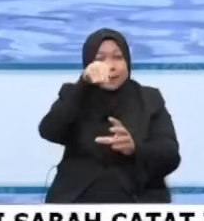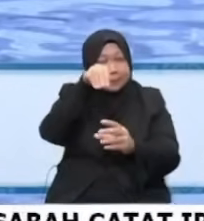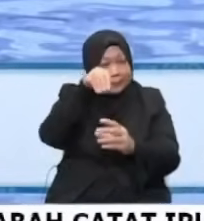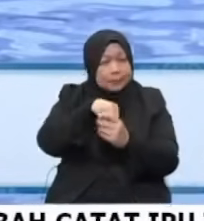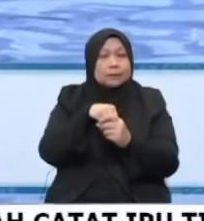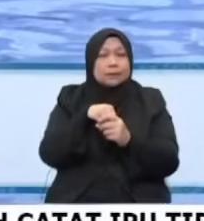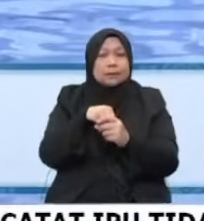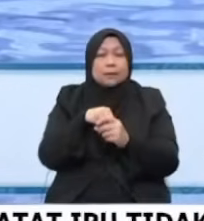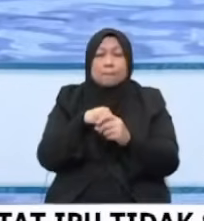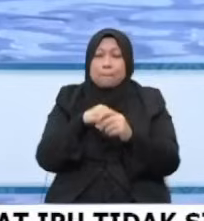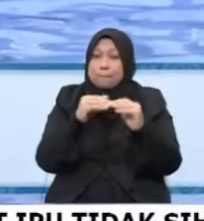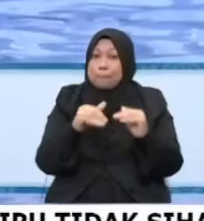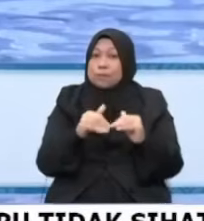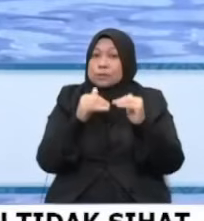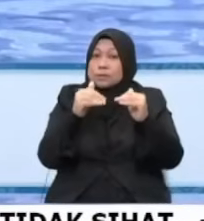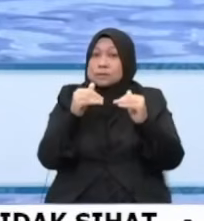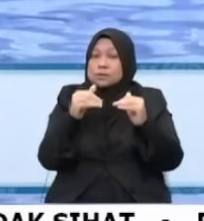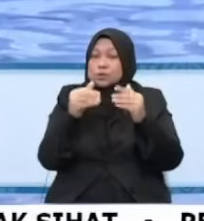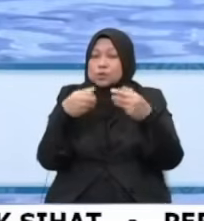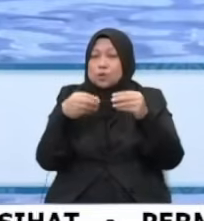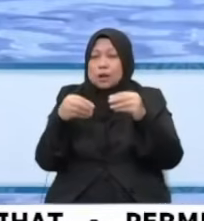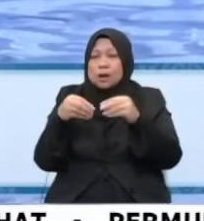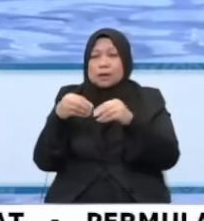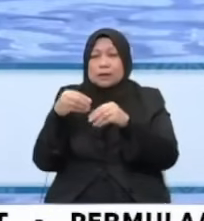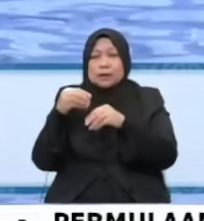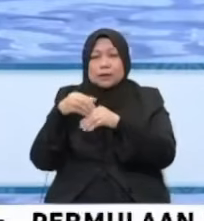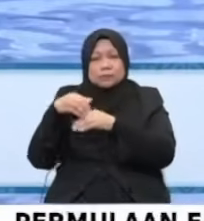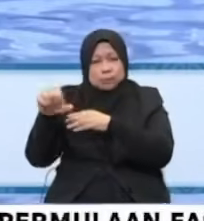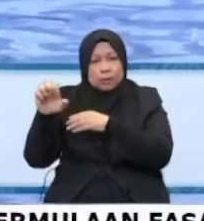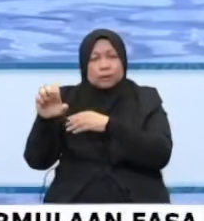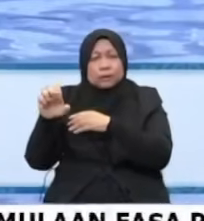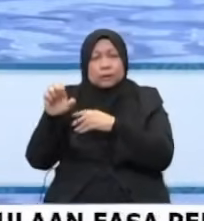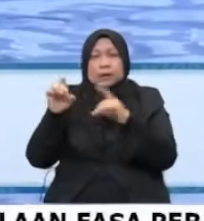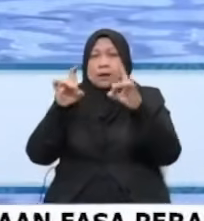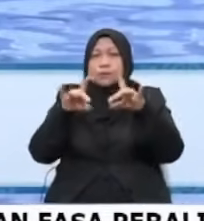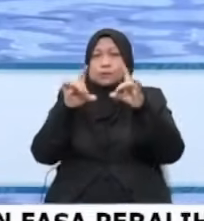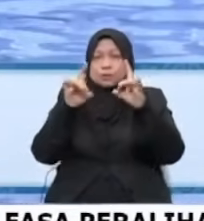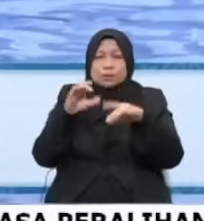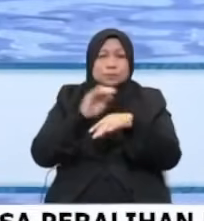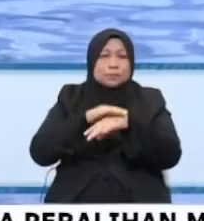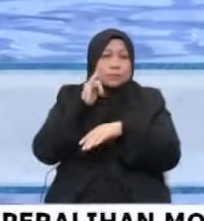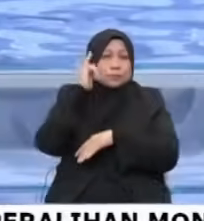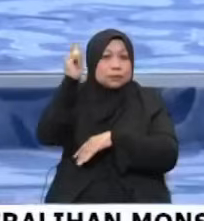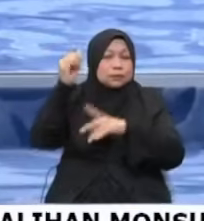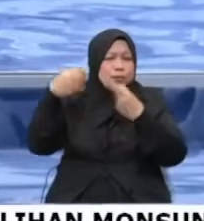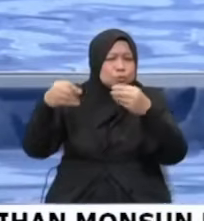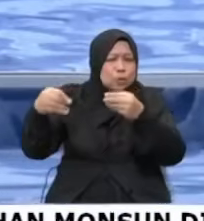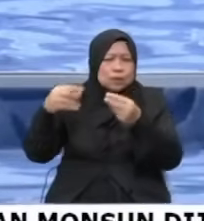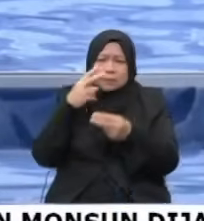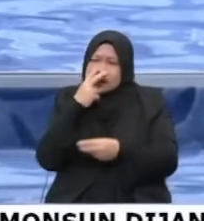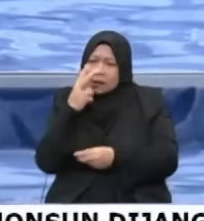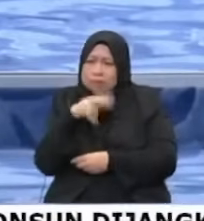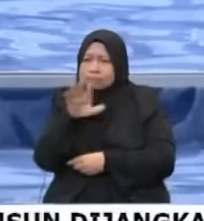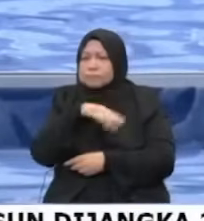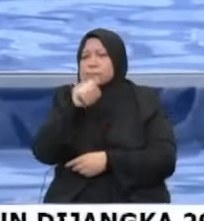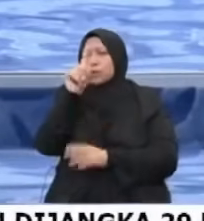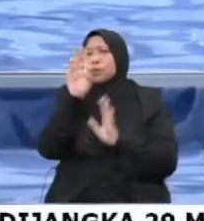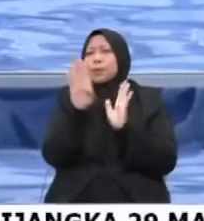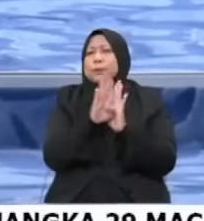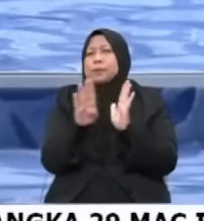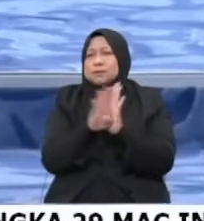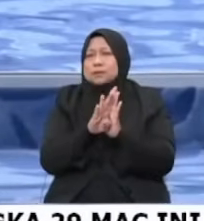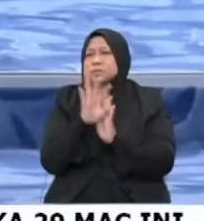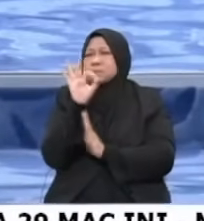juga potensi jualan eksport produk Malaysia ke Australia semasa kita pergi kita jual kita dapat hampir 1